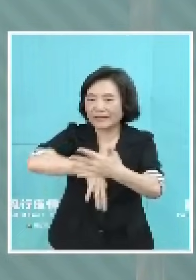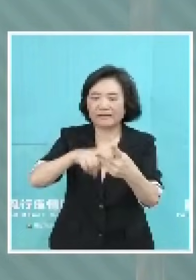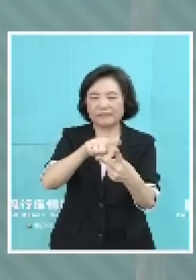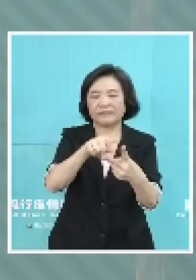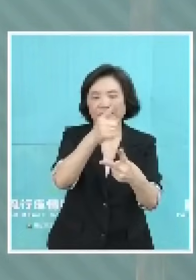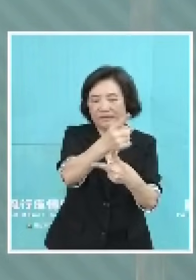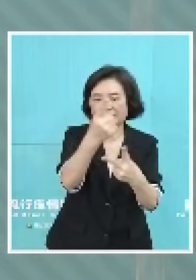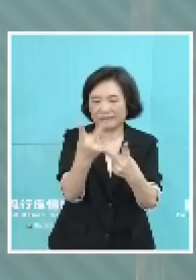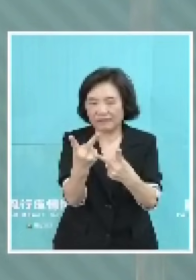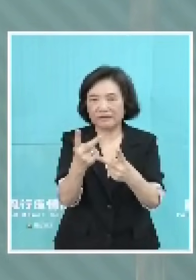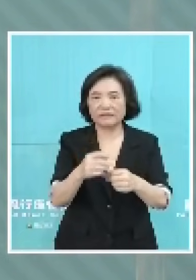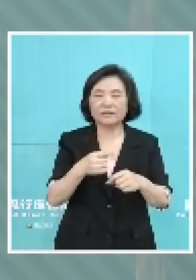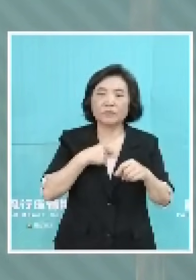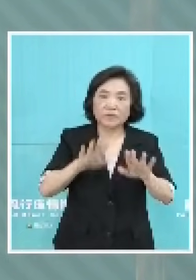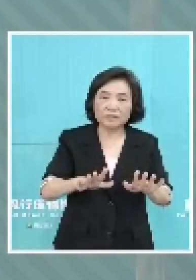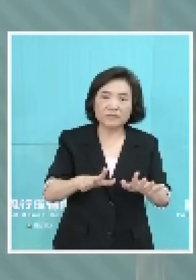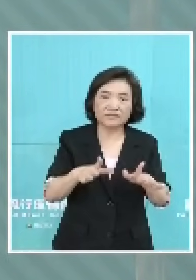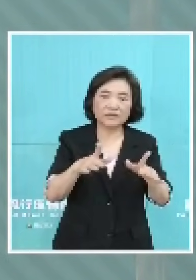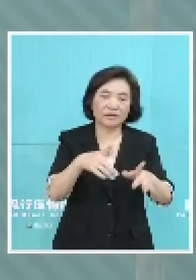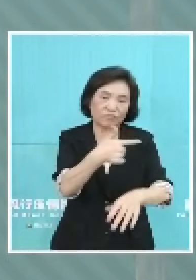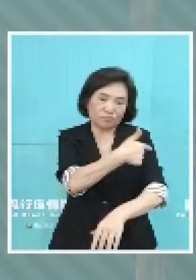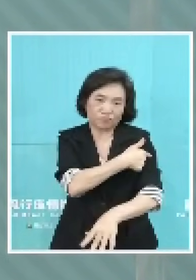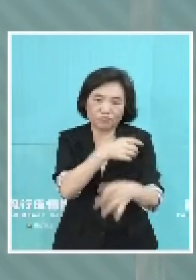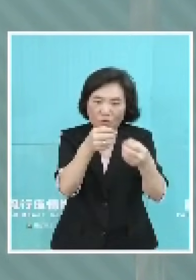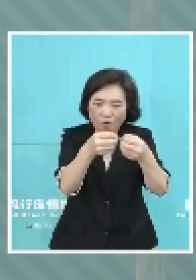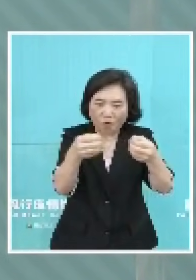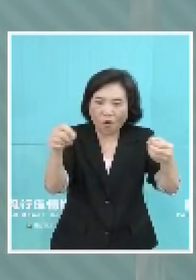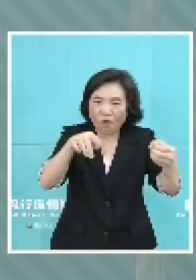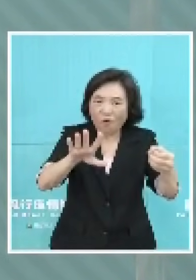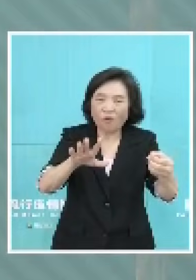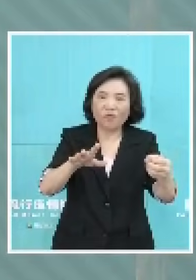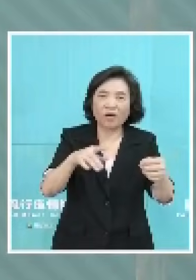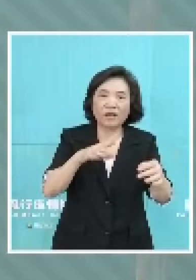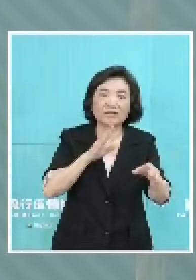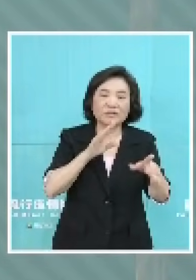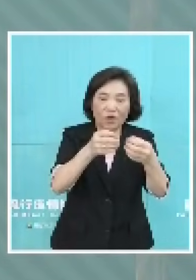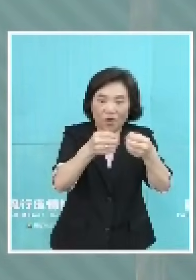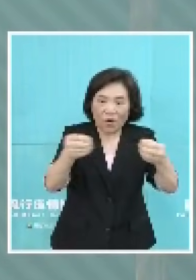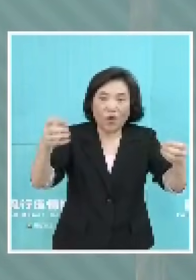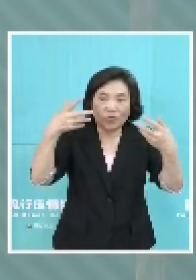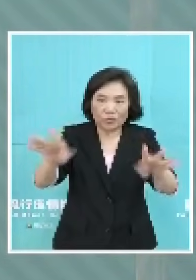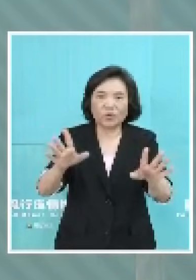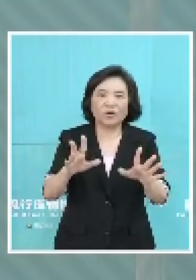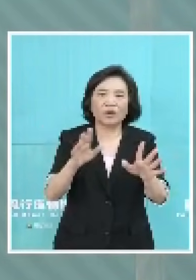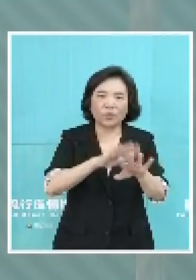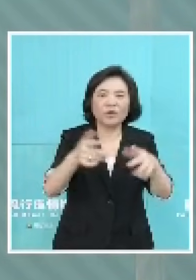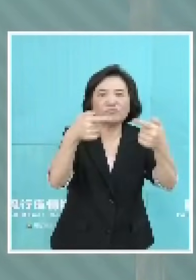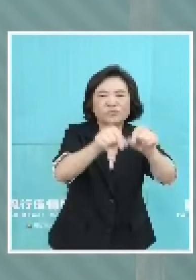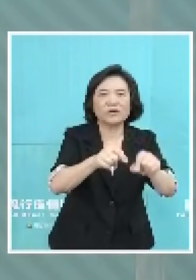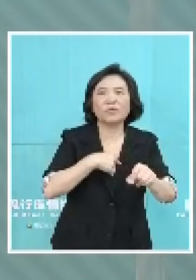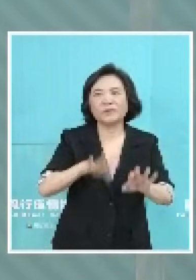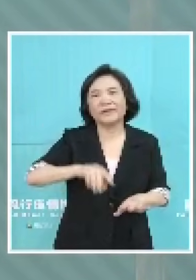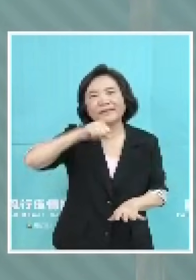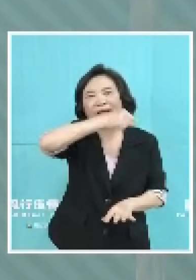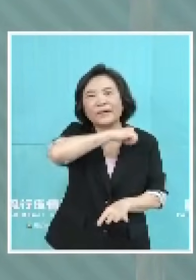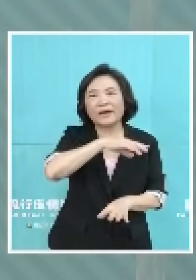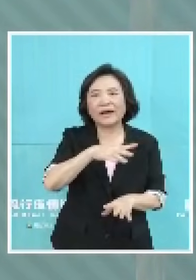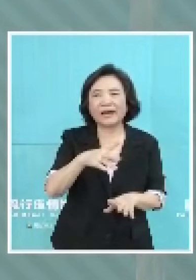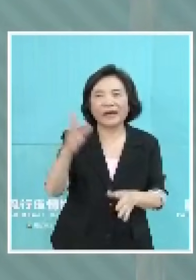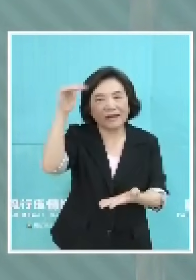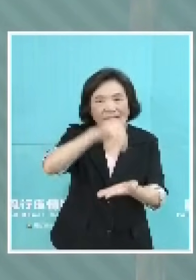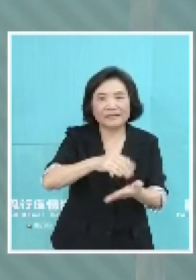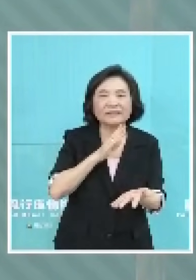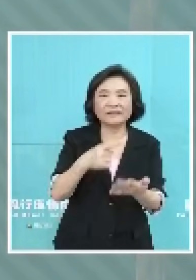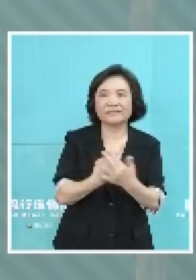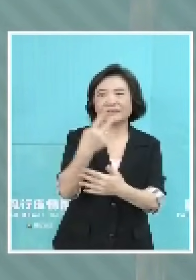哦，随着疫苗慢慢出现，你知道哦，这个是在疫苗很多的国家才有这个混打的问题。我们现在台湾到现在